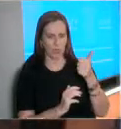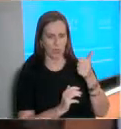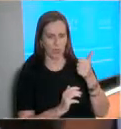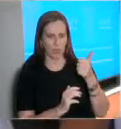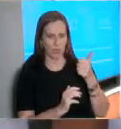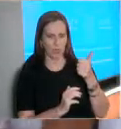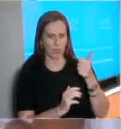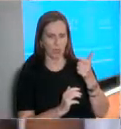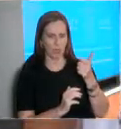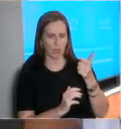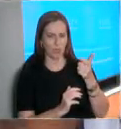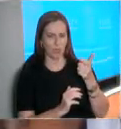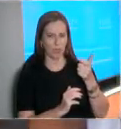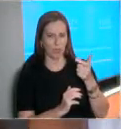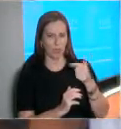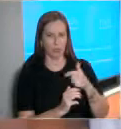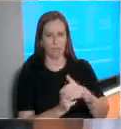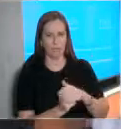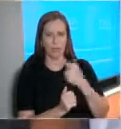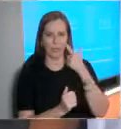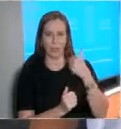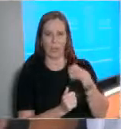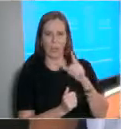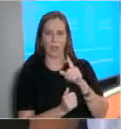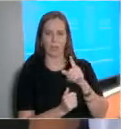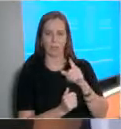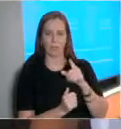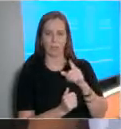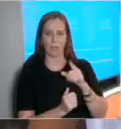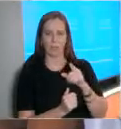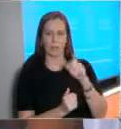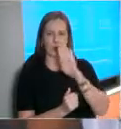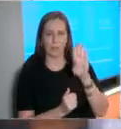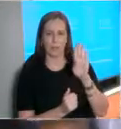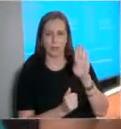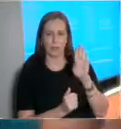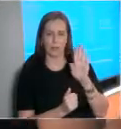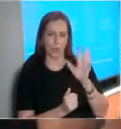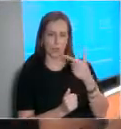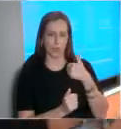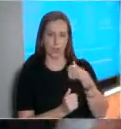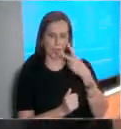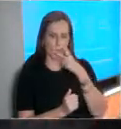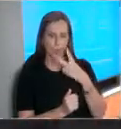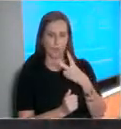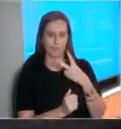מי יסוג קודם? טוב, נעזוב את השאלה. אז זה נראה לי שיסוג קודם נתניהו, לפי מה שאני